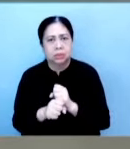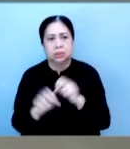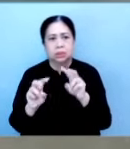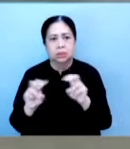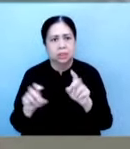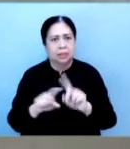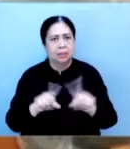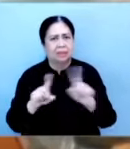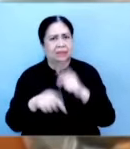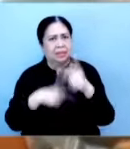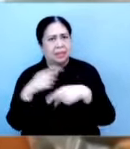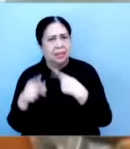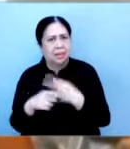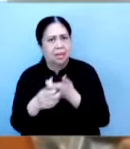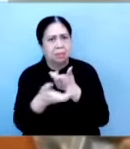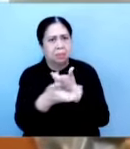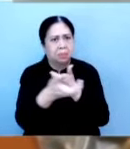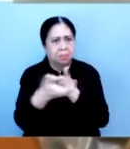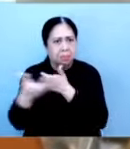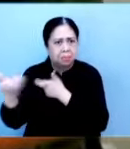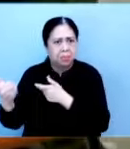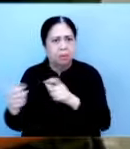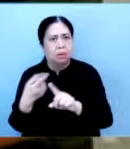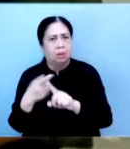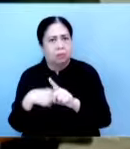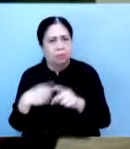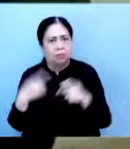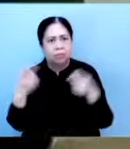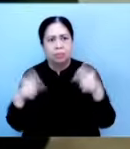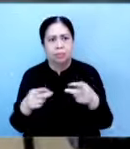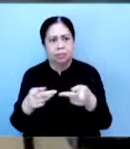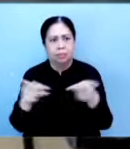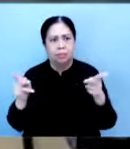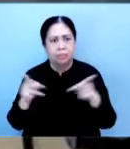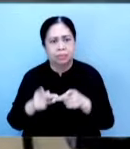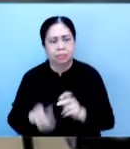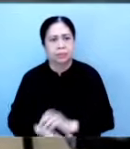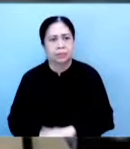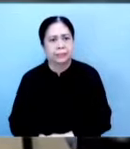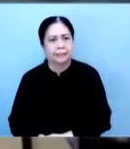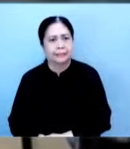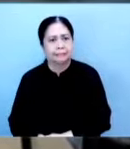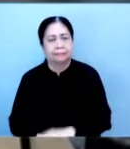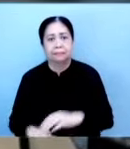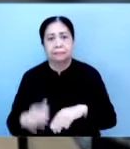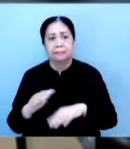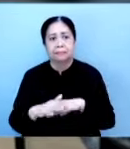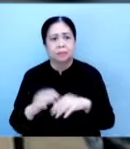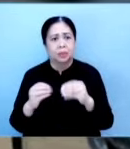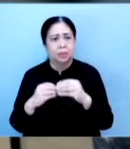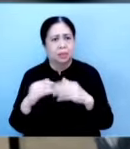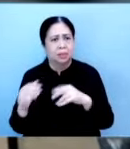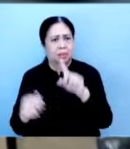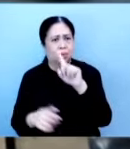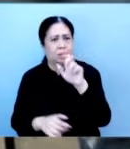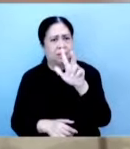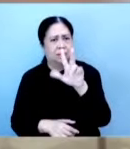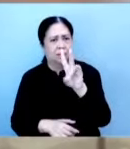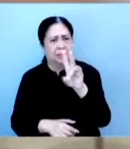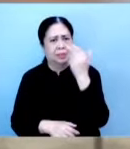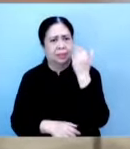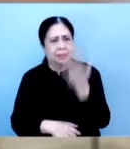iba't ibang klase ng baril at balak mula sa pinangyarihan ng pamamaril aabot sa 100 37 ang nasawi sa